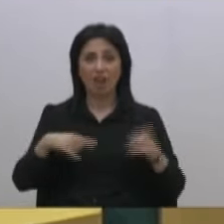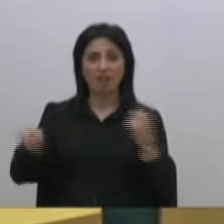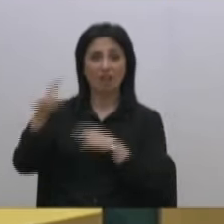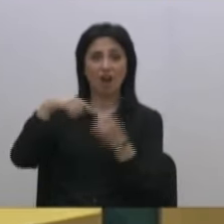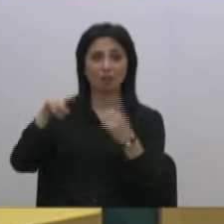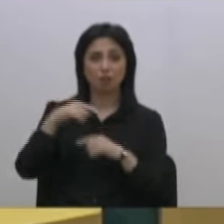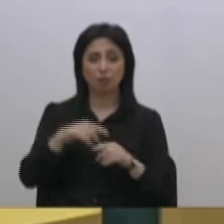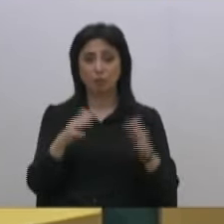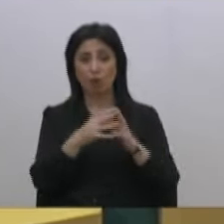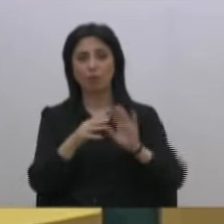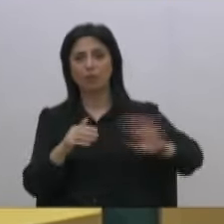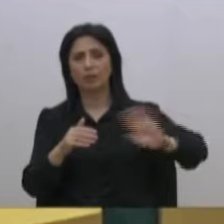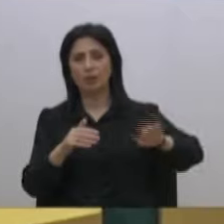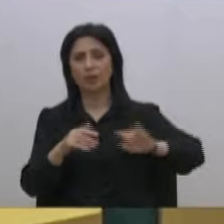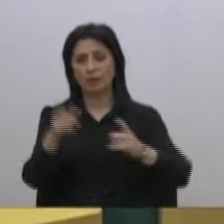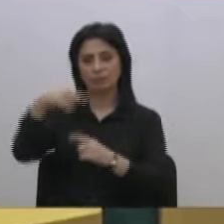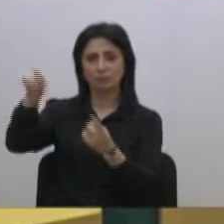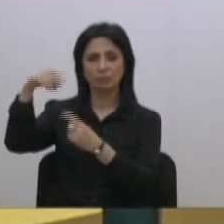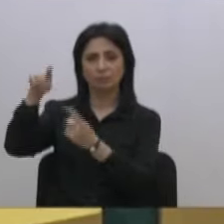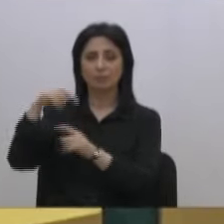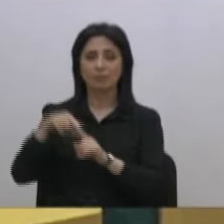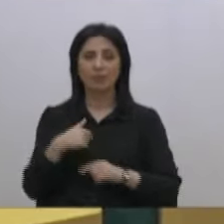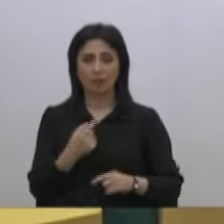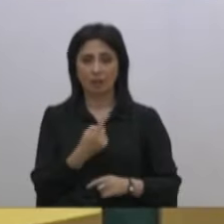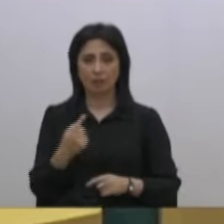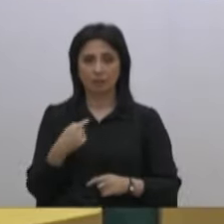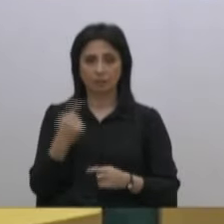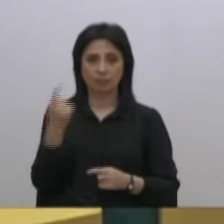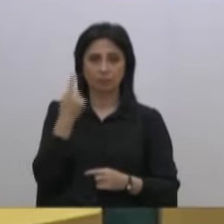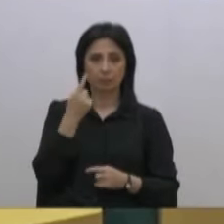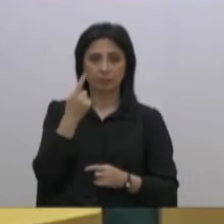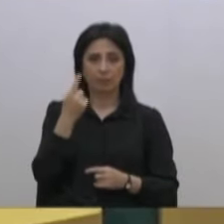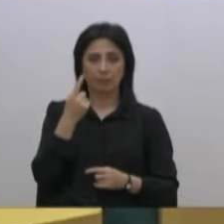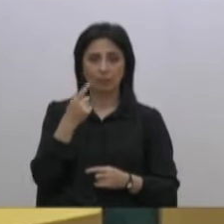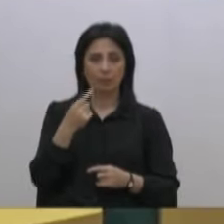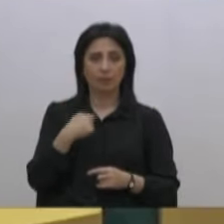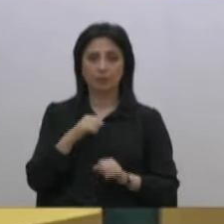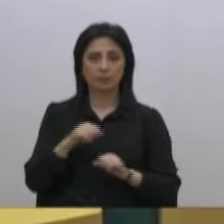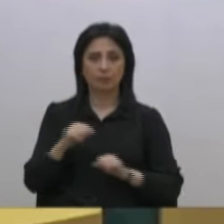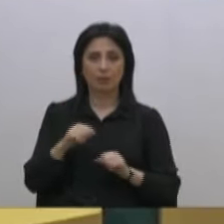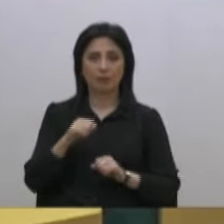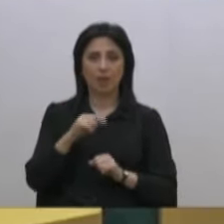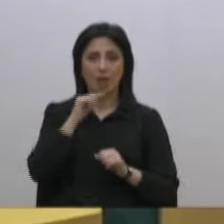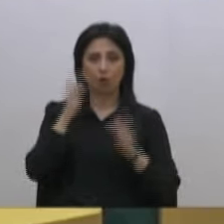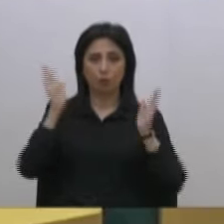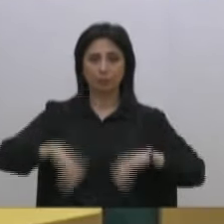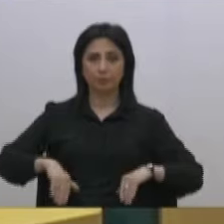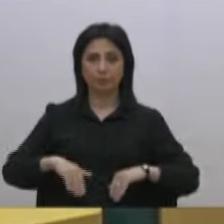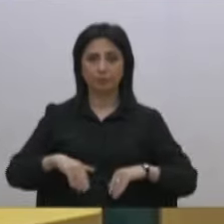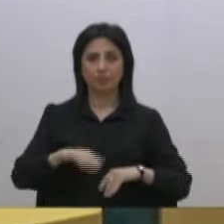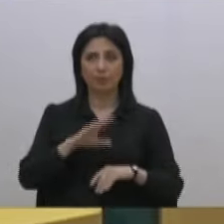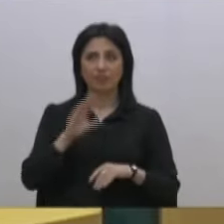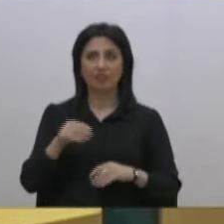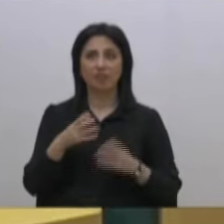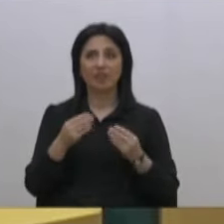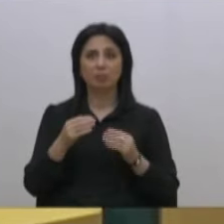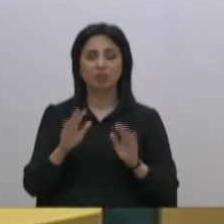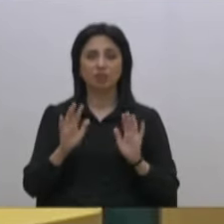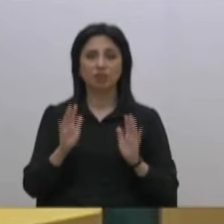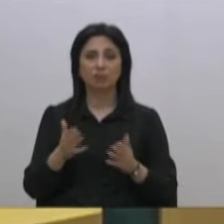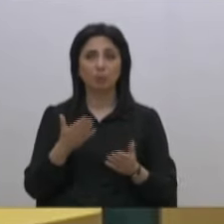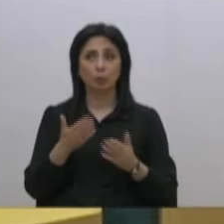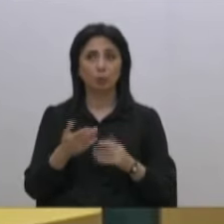თავისი ინტერესებიდან გამომდინარე და ერთადერთი ჩვენ გვავალებენ რომ ჩამოვაქციოთ ჩვენი ეკონომიკა ყველაზე რბილ